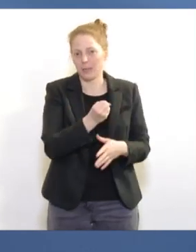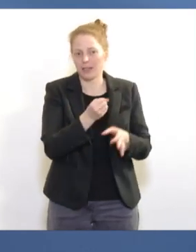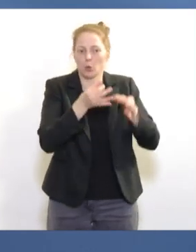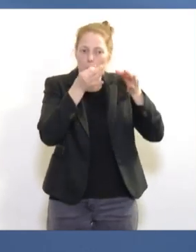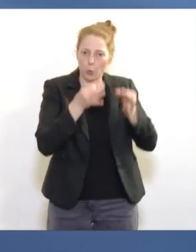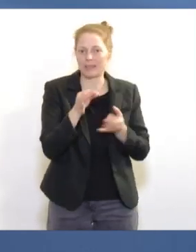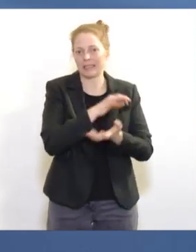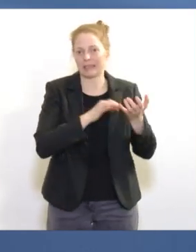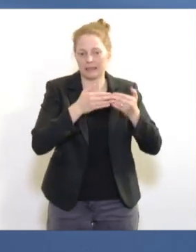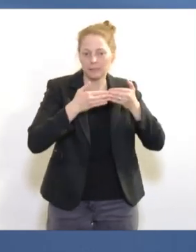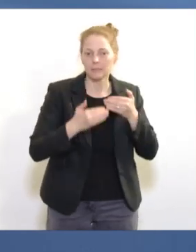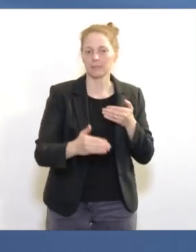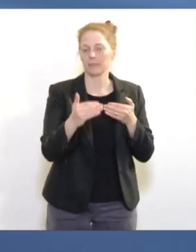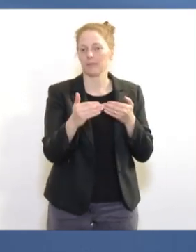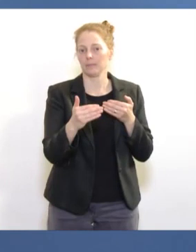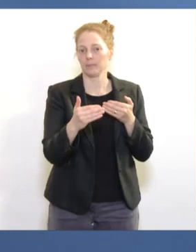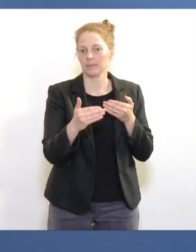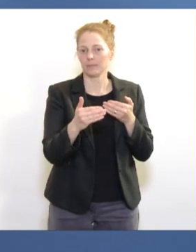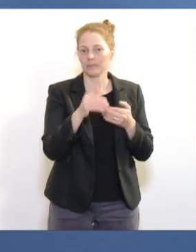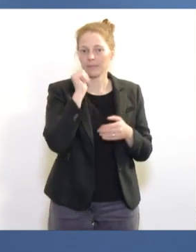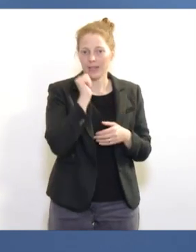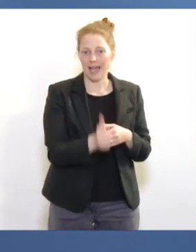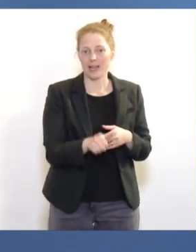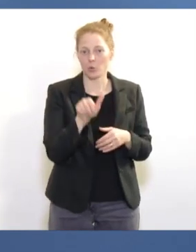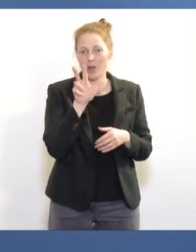offiziell deklanchiert genoss, sind